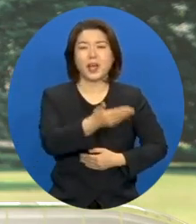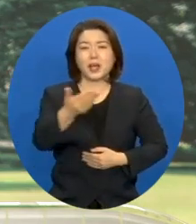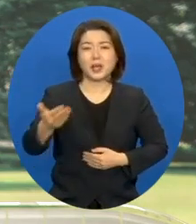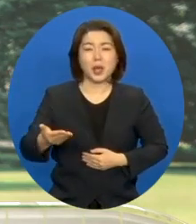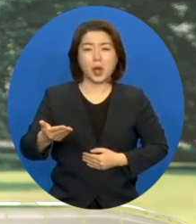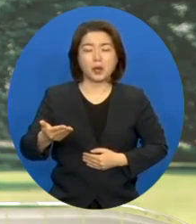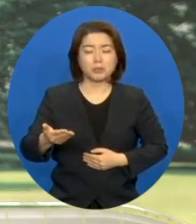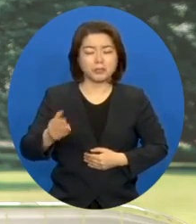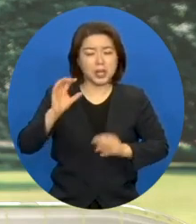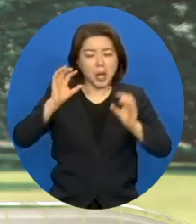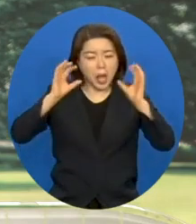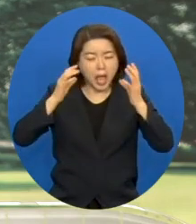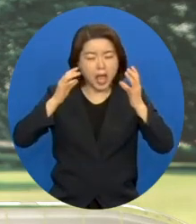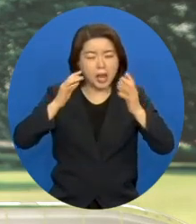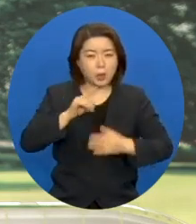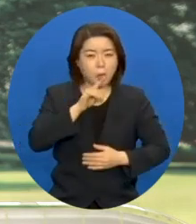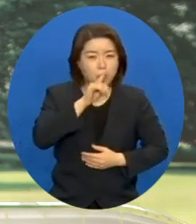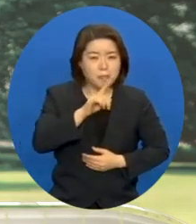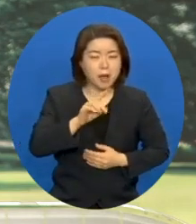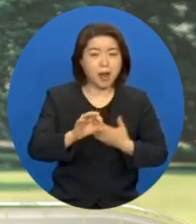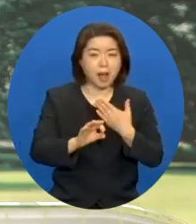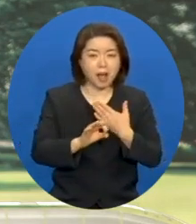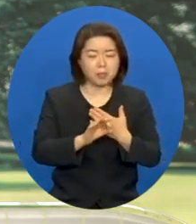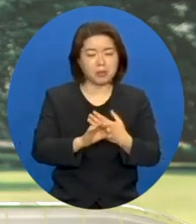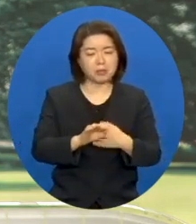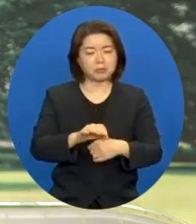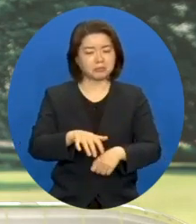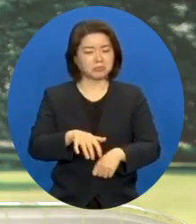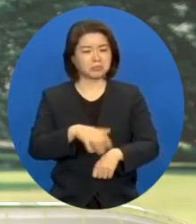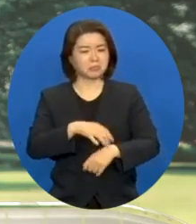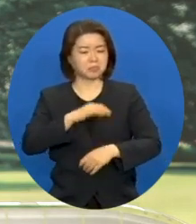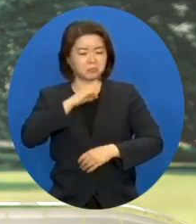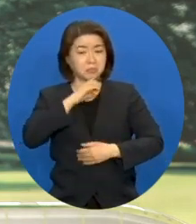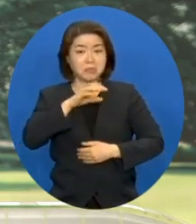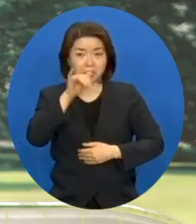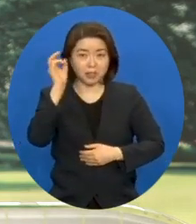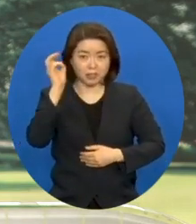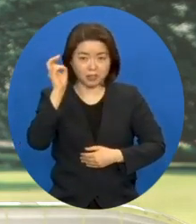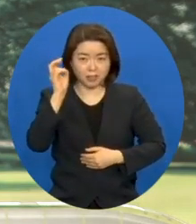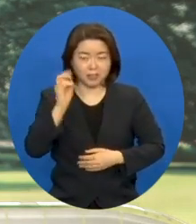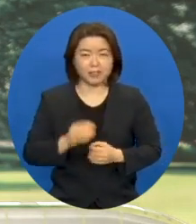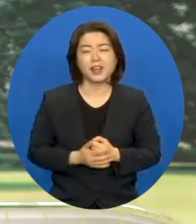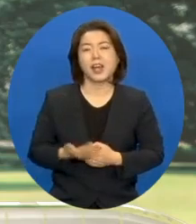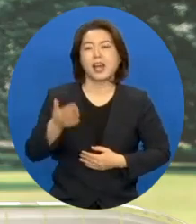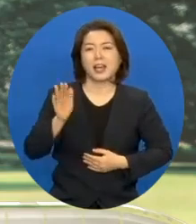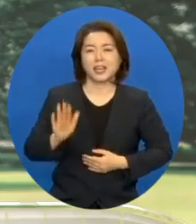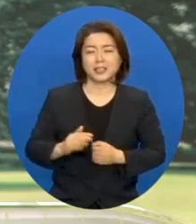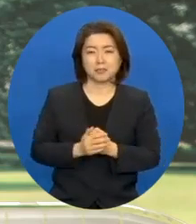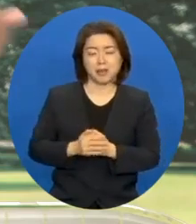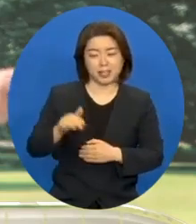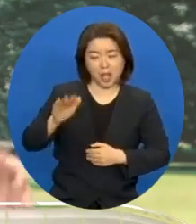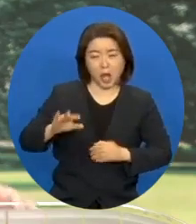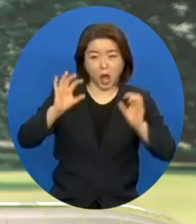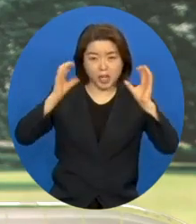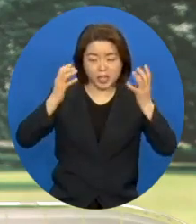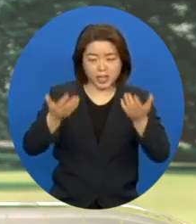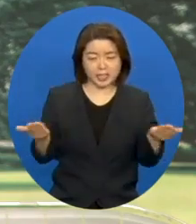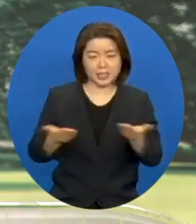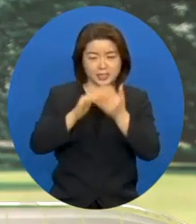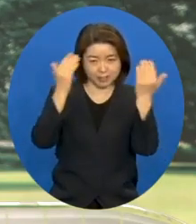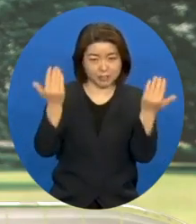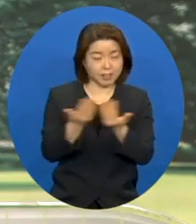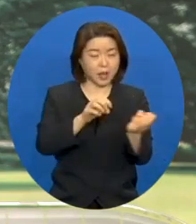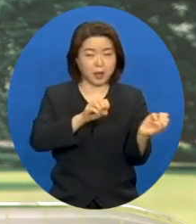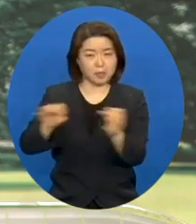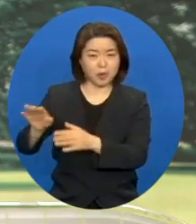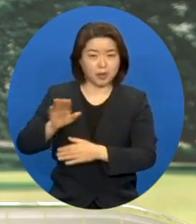보고 어린아이라고 말하면 아마 대단히 불쾌하실 거예요. 그런데 어린아이의 일은 다 버리셨나요?